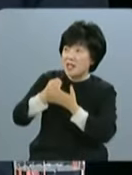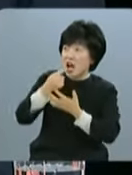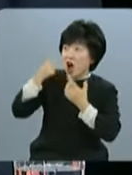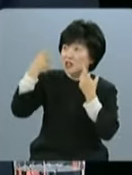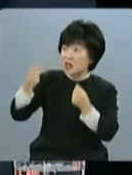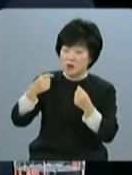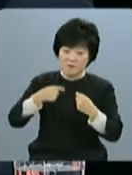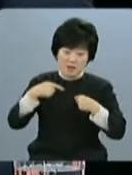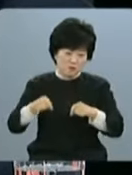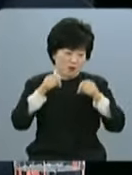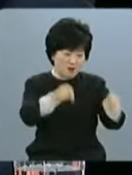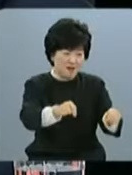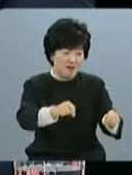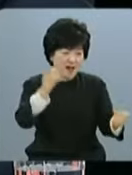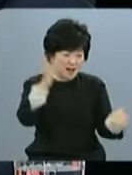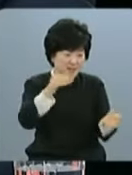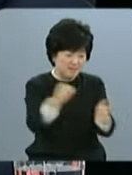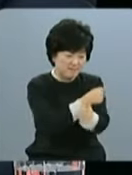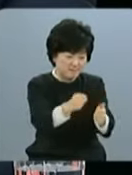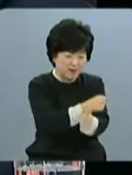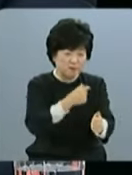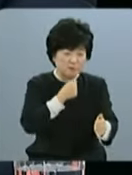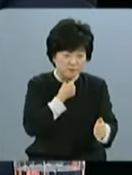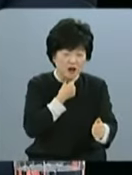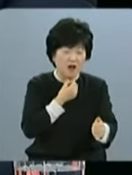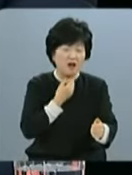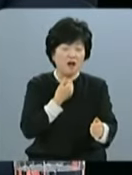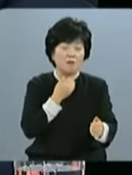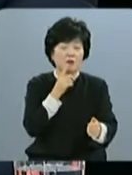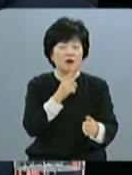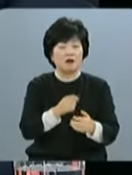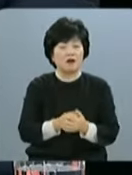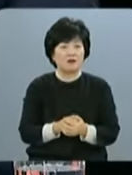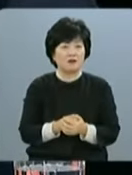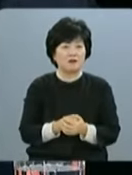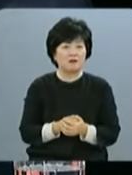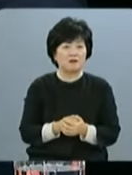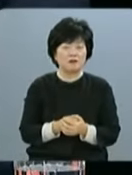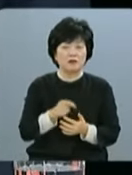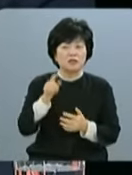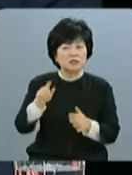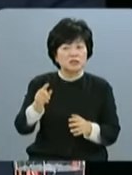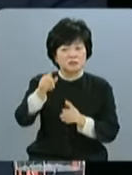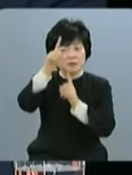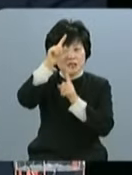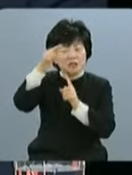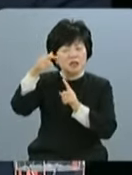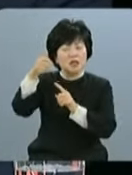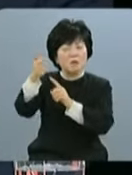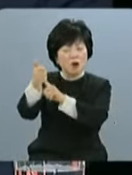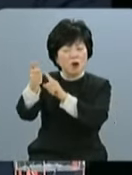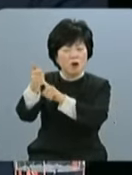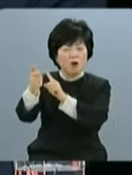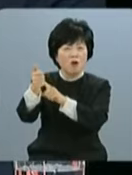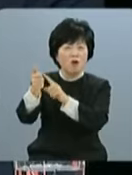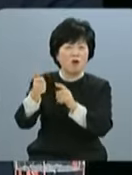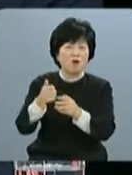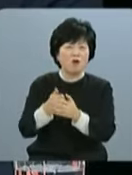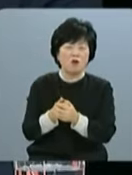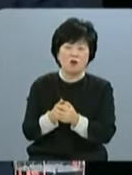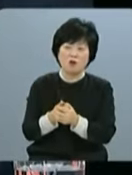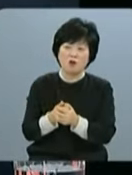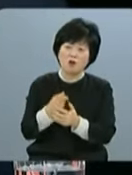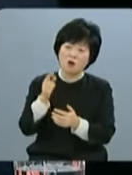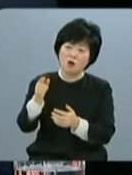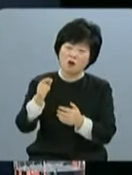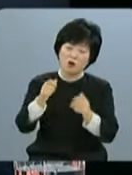이재명 지사를 키우고는 정오심입니다. 사회에 대한 정오심, 그런 이재명이 예. 속 시원하게 복수를